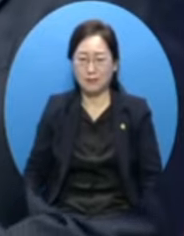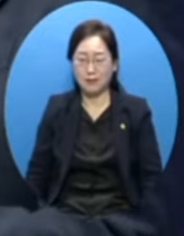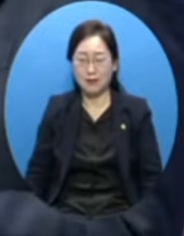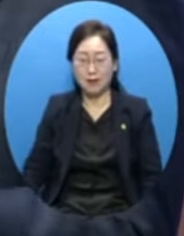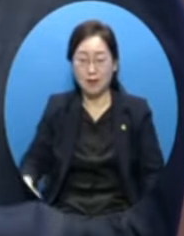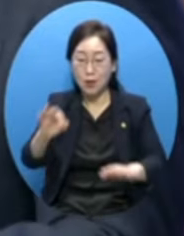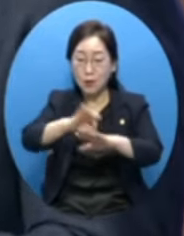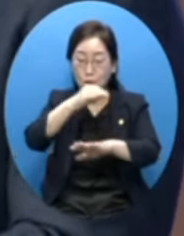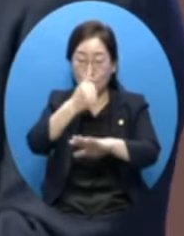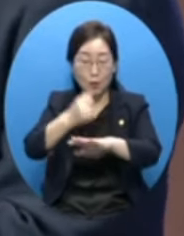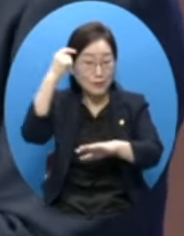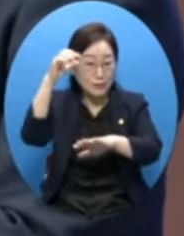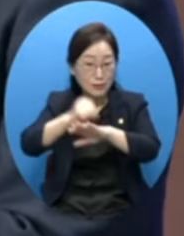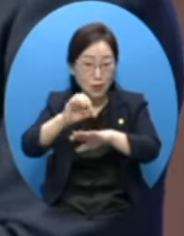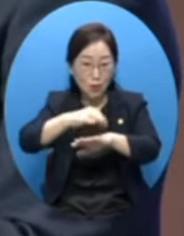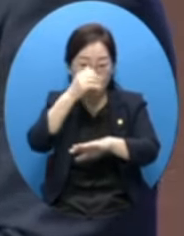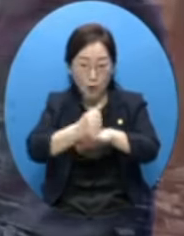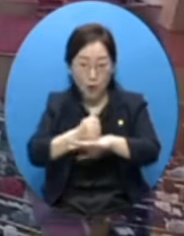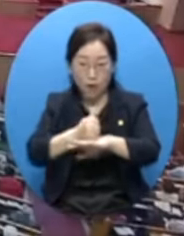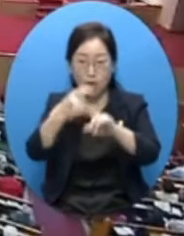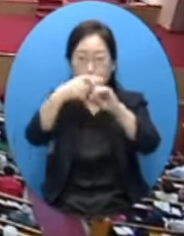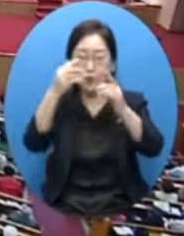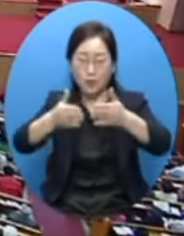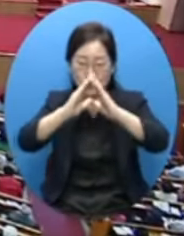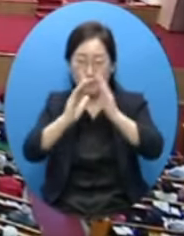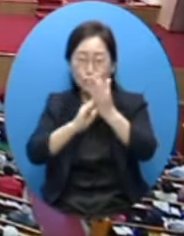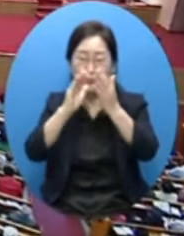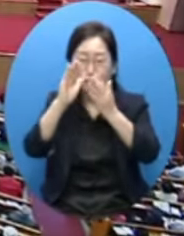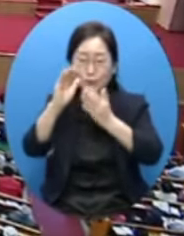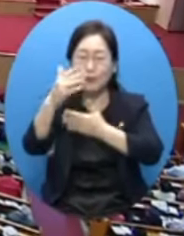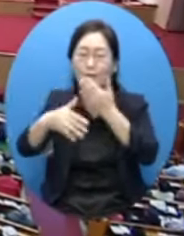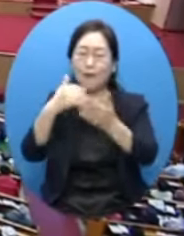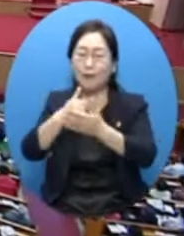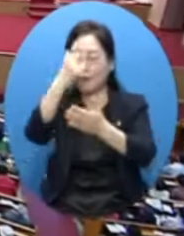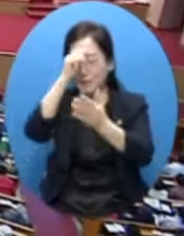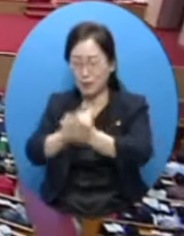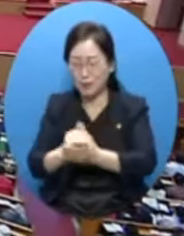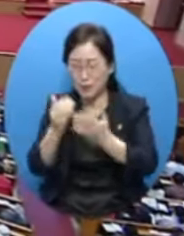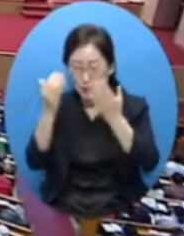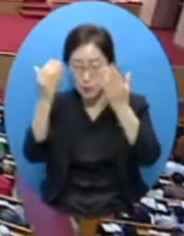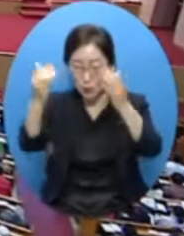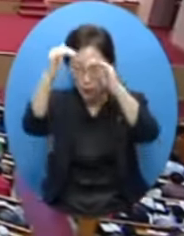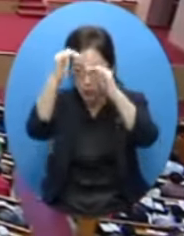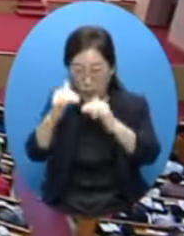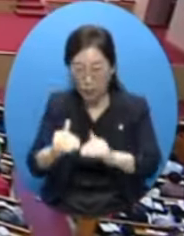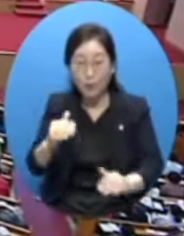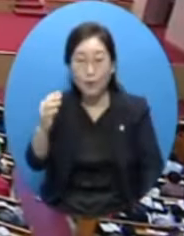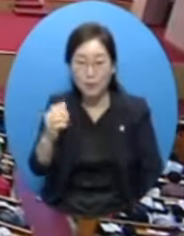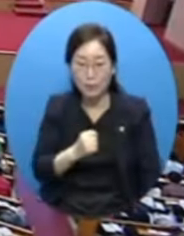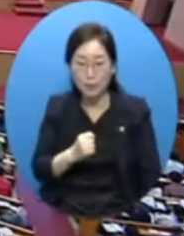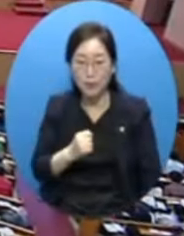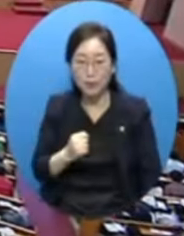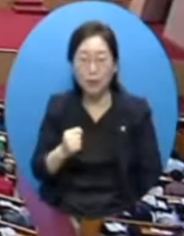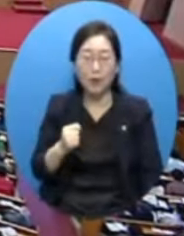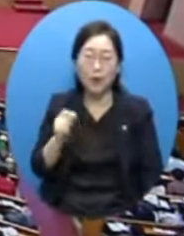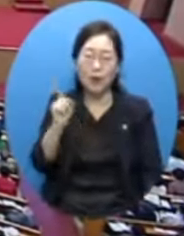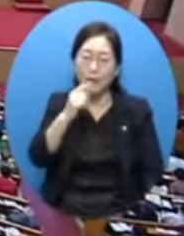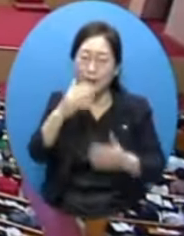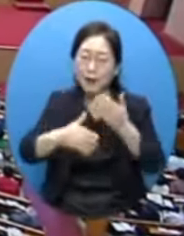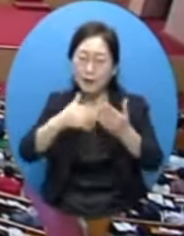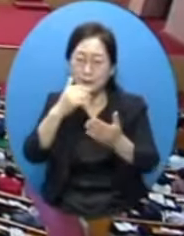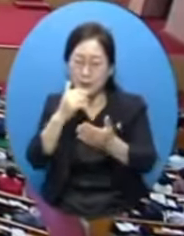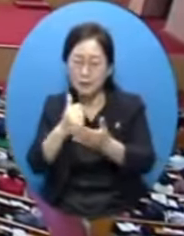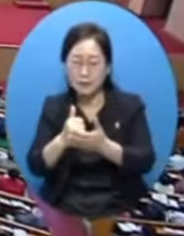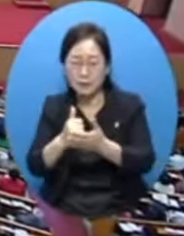솔로몬이 성전을 봉헌한 후에 하나님께 드린 이 기도를 통하여서 우리가 오늘 하나님 앞에 어떻게 변화되어야 되고 어떻게 쓰임받을 수